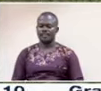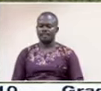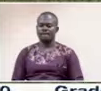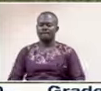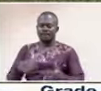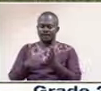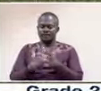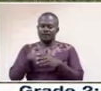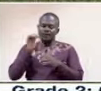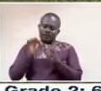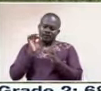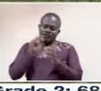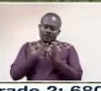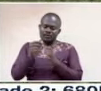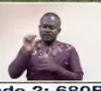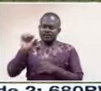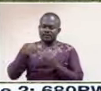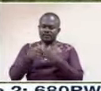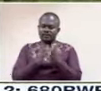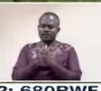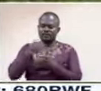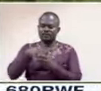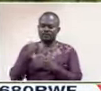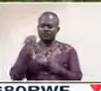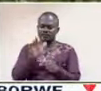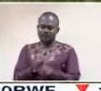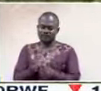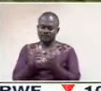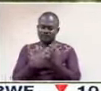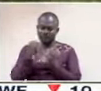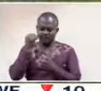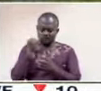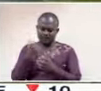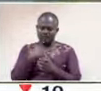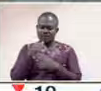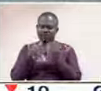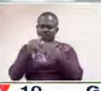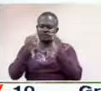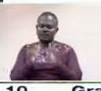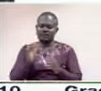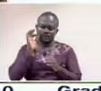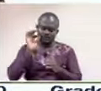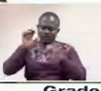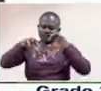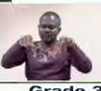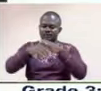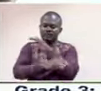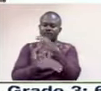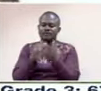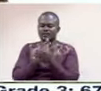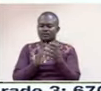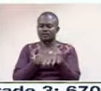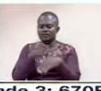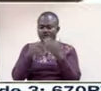Ikibazo cy'imboga zigura make nyamara zarashowemo menshi mu gihe cy'ihinga ni ikibazo gifitwe ahanini n'abahinzi b'imboga hirya no hino mu gihugu. Mu gihe kibusanga